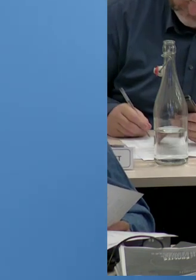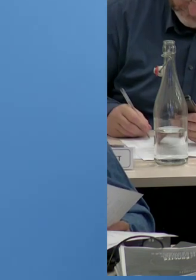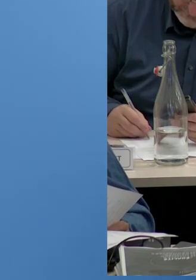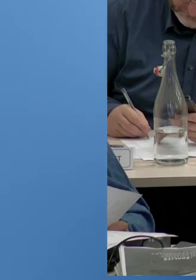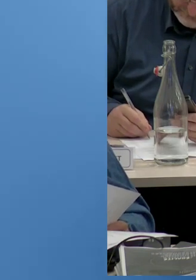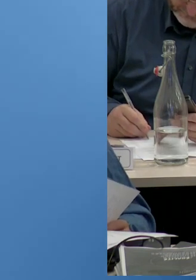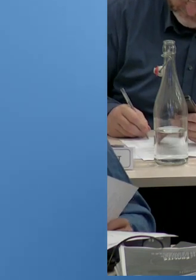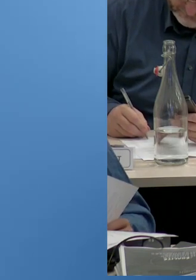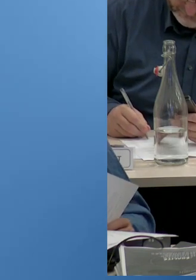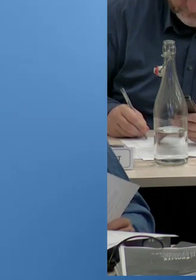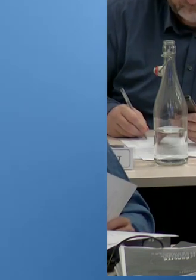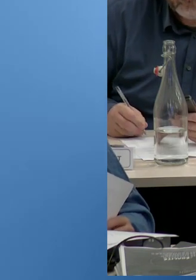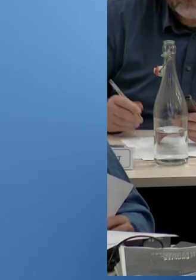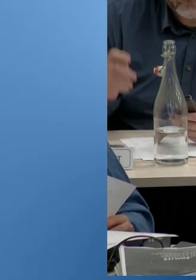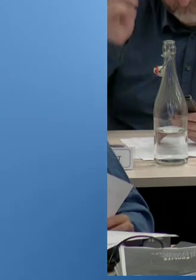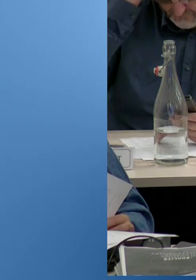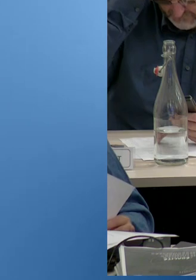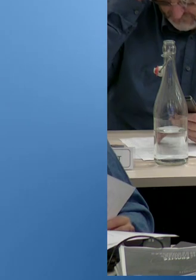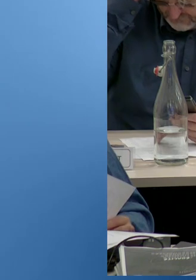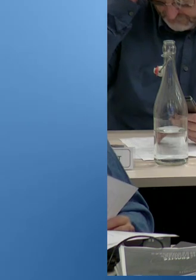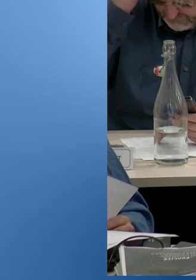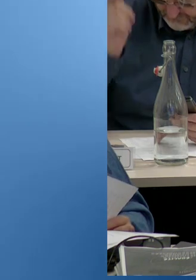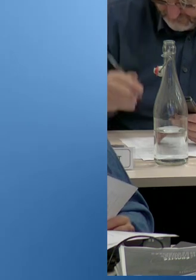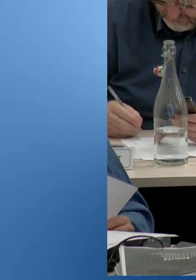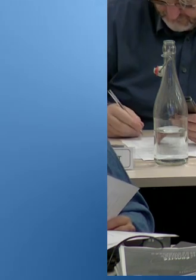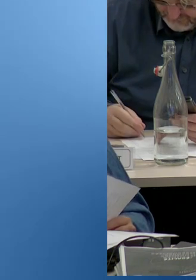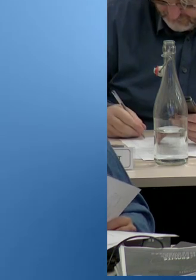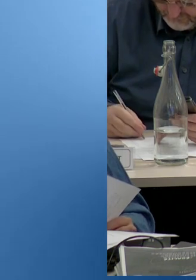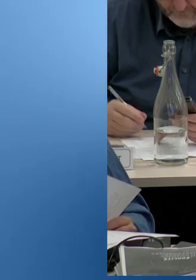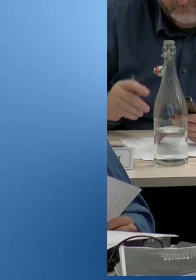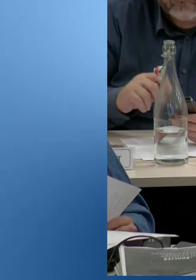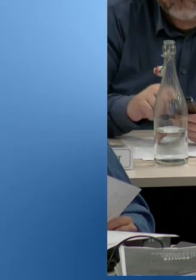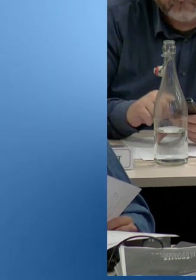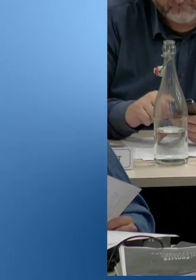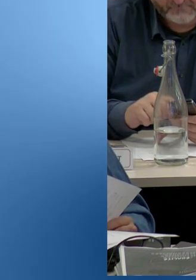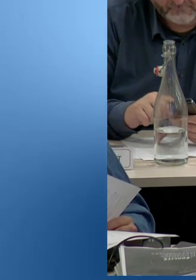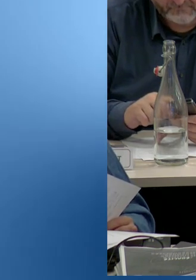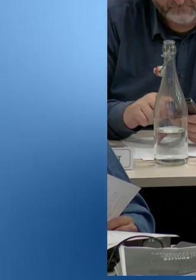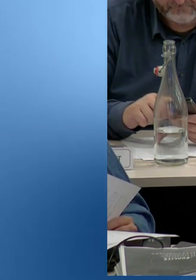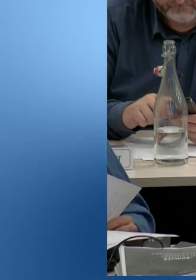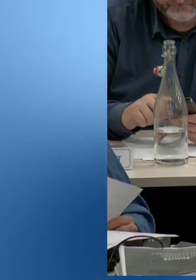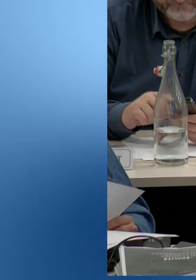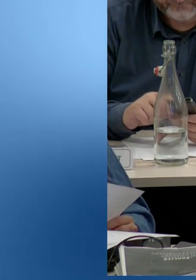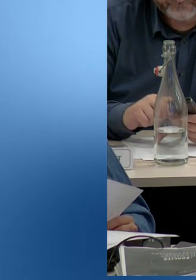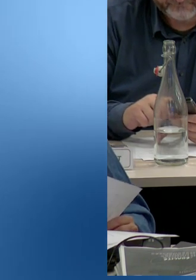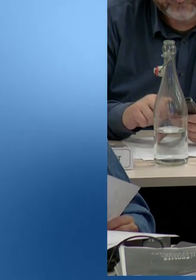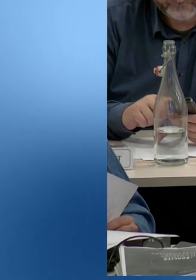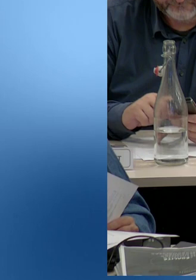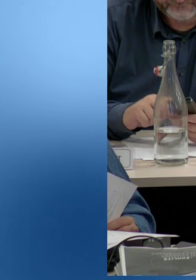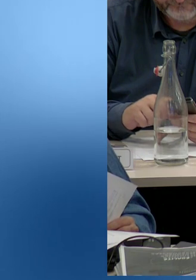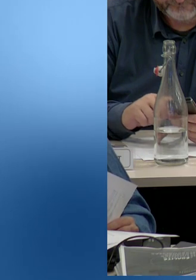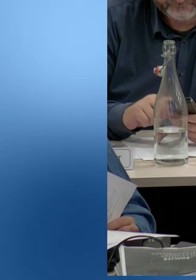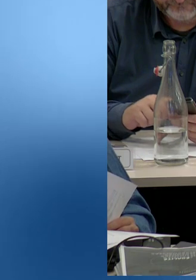politique de la ville du sud de Grenoble le conseil municipal dernier c'était la même chose donc je pense que ça n'échappera pas au